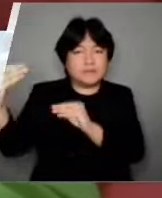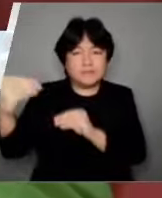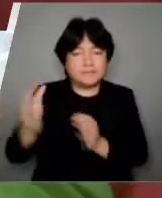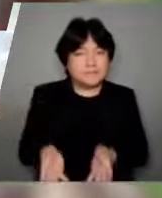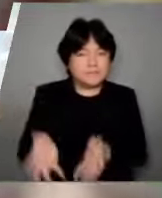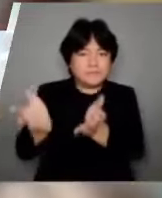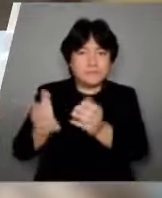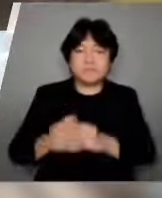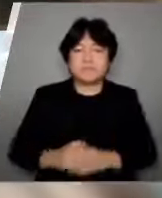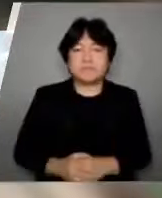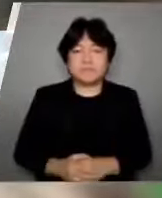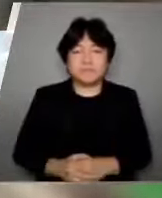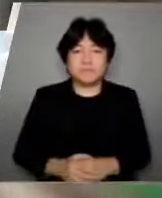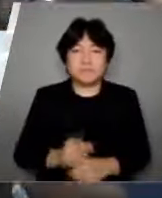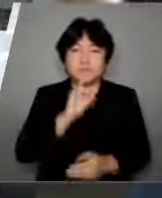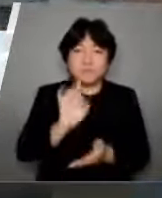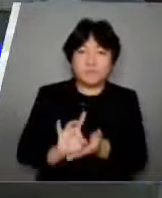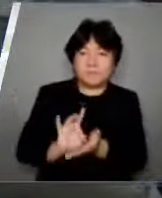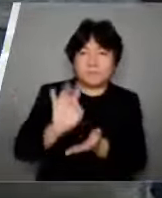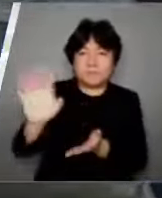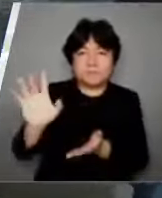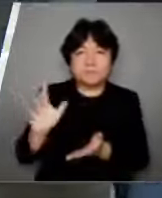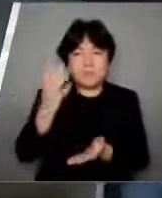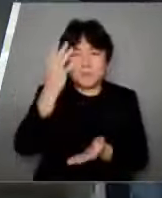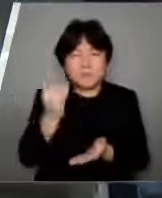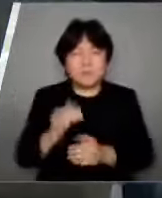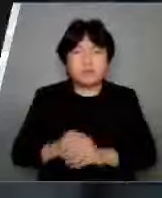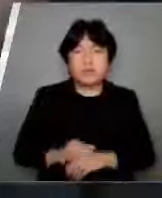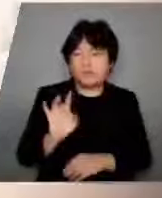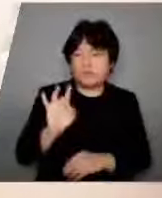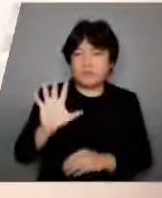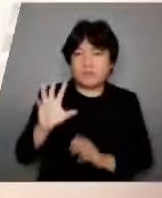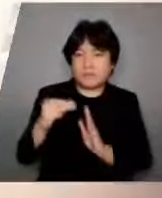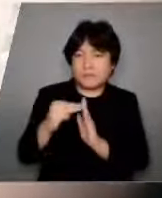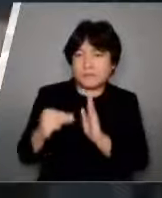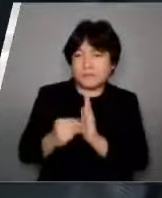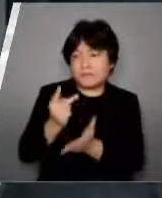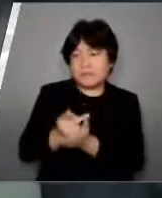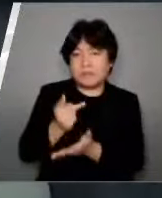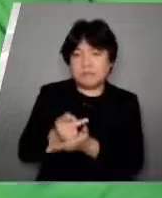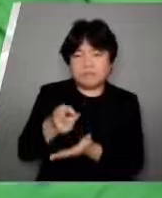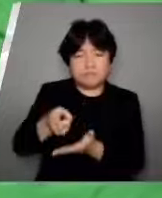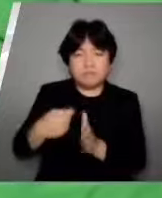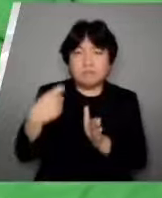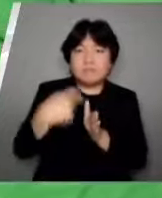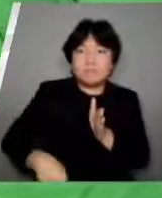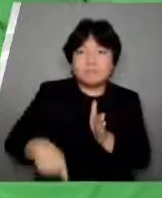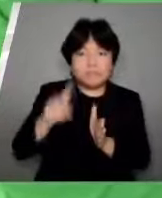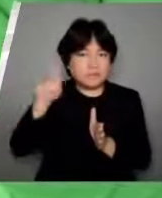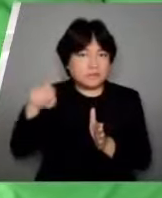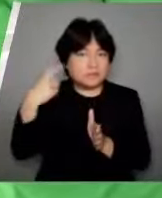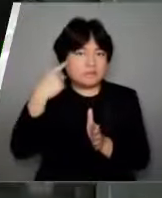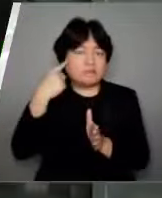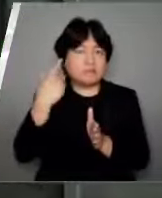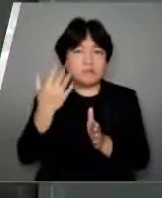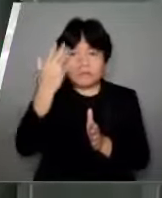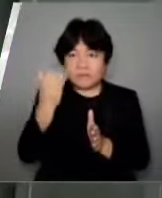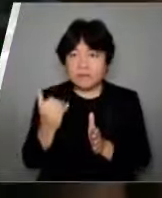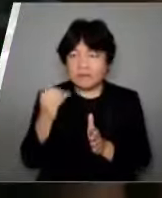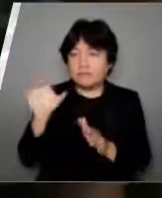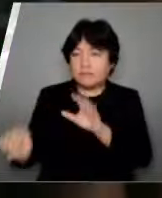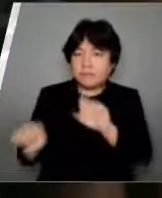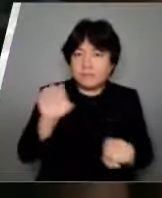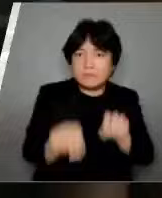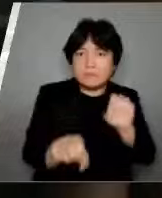deportation, lalo't 85 million pesos na ang nagagastos ang pamahalaan sa pangangalaga sa mga nahuhuli sa mga POGO raid. Ayaw nga